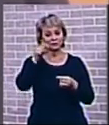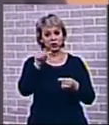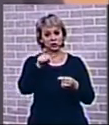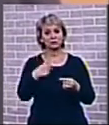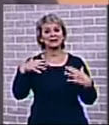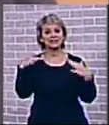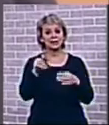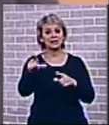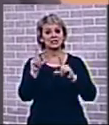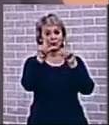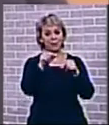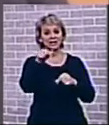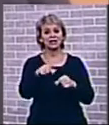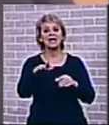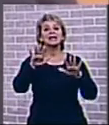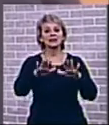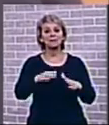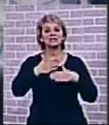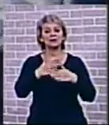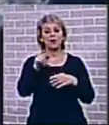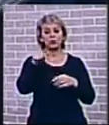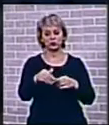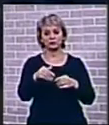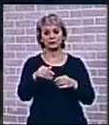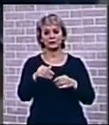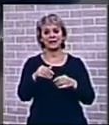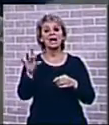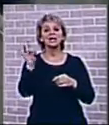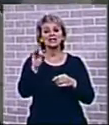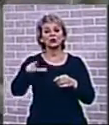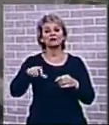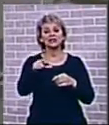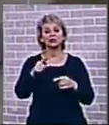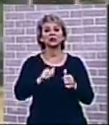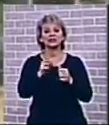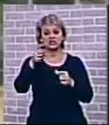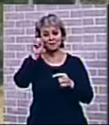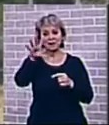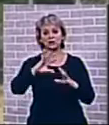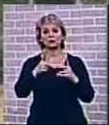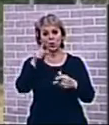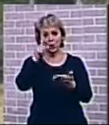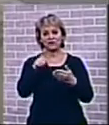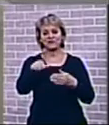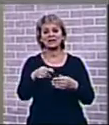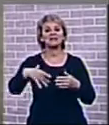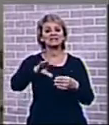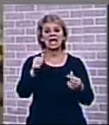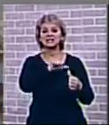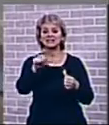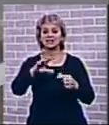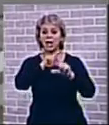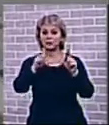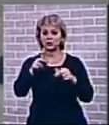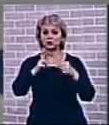мы собираемся к ним поехать и уже на месте помочь им. Ростов-на-Дону идет к чемпионату мира уверенно. Все основные